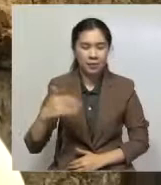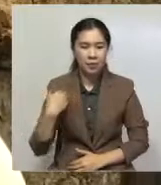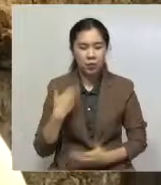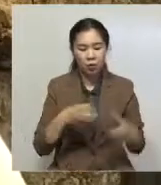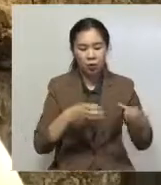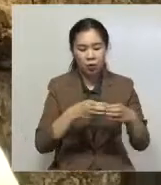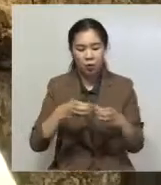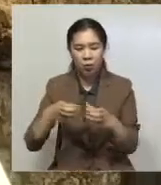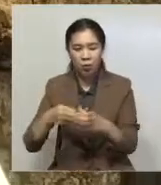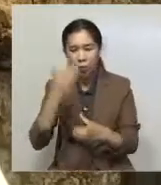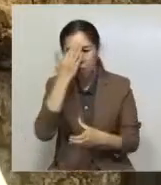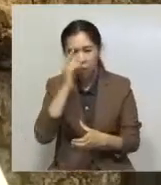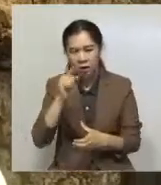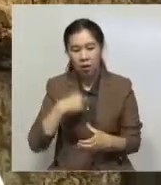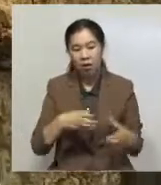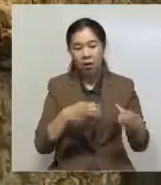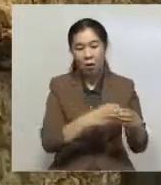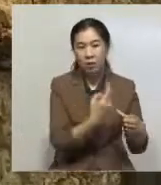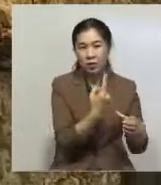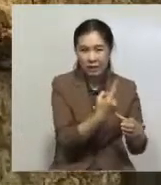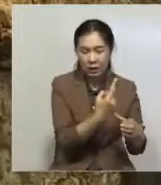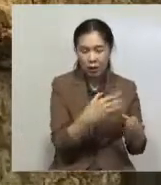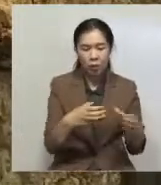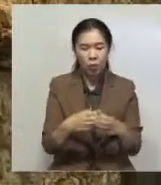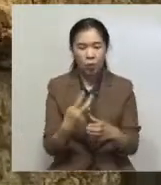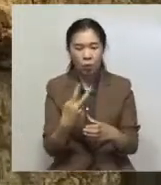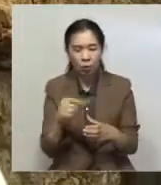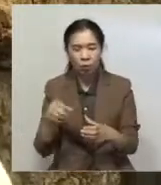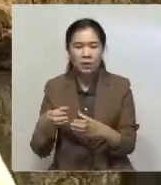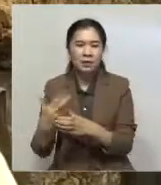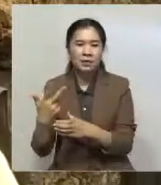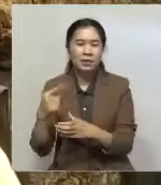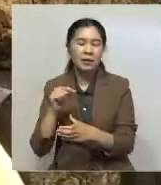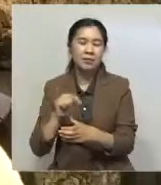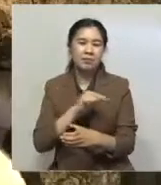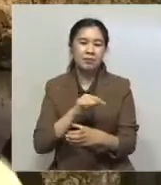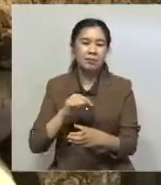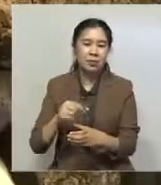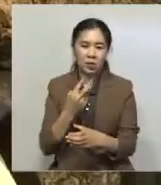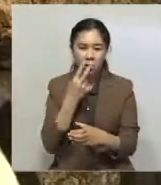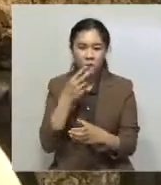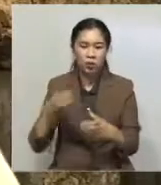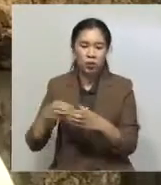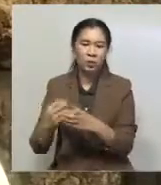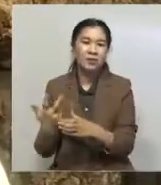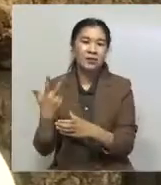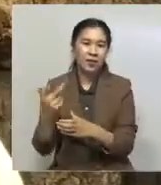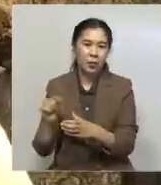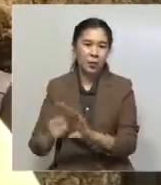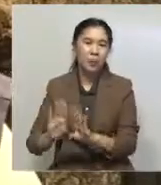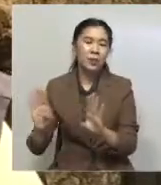าเดี๋ยวเกิดล็อกเฉพาะกลุ่ม1กลุ่ม2เนี่ยแล้วตัวดีมานด์มันไม่ได้นะคะเราก็เปิดกลุ่ม3นะคะ